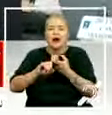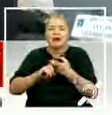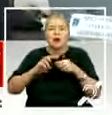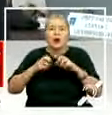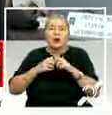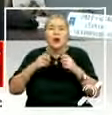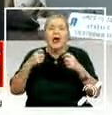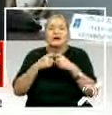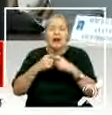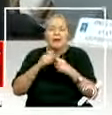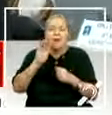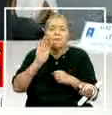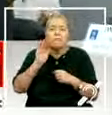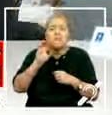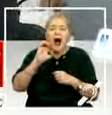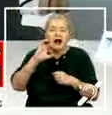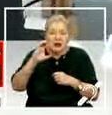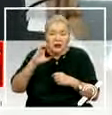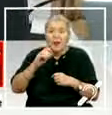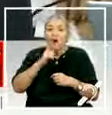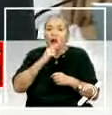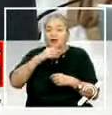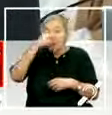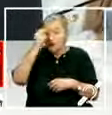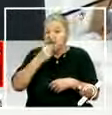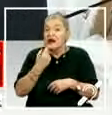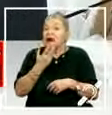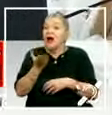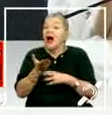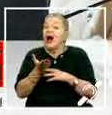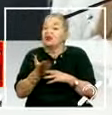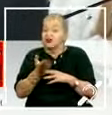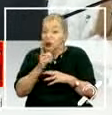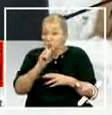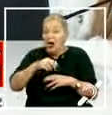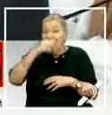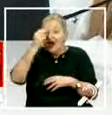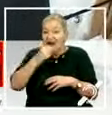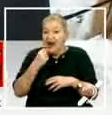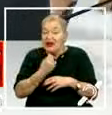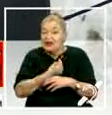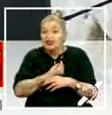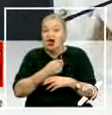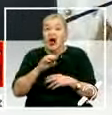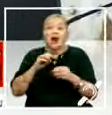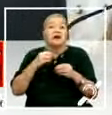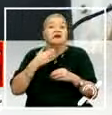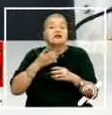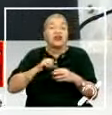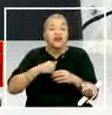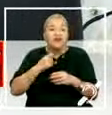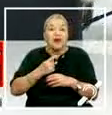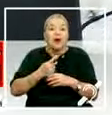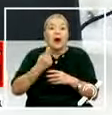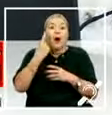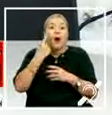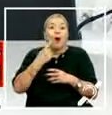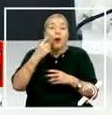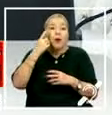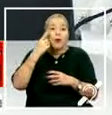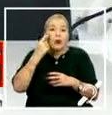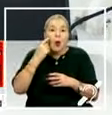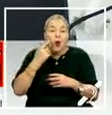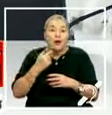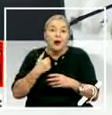bacalaureatului acolo unde cultele au cerut ca religia să reprezinte să fie o materie